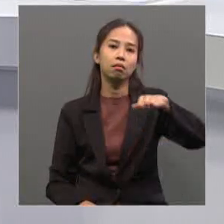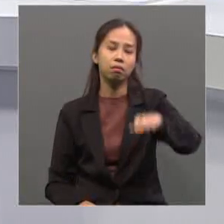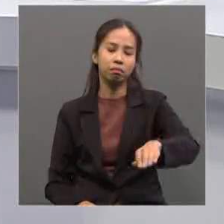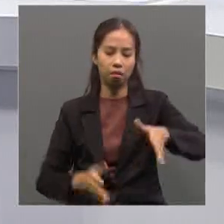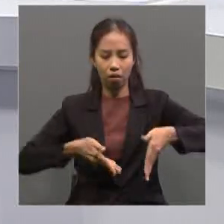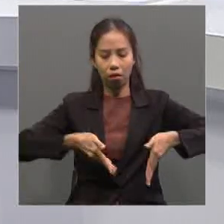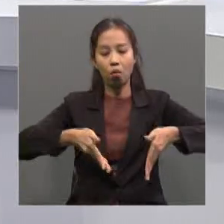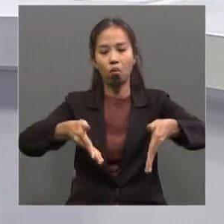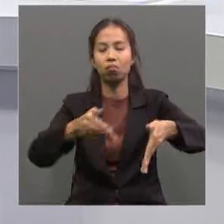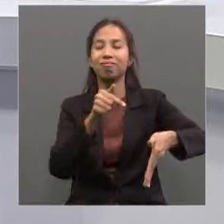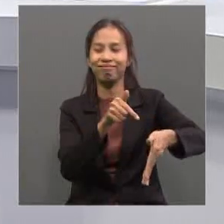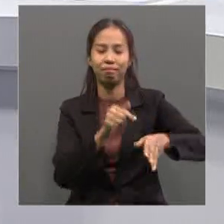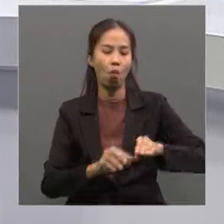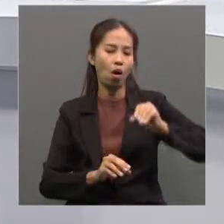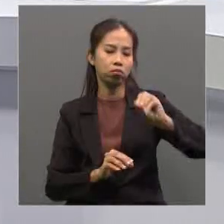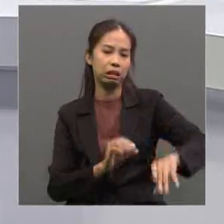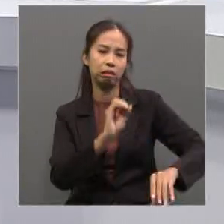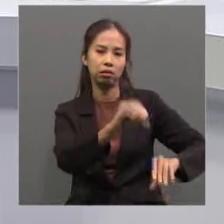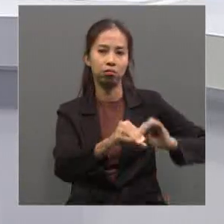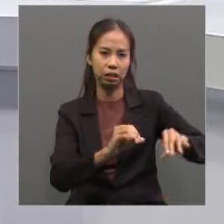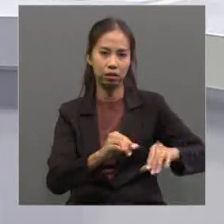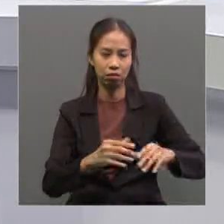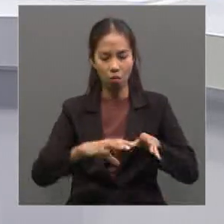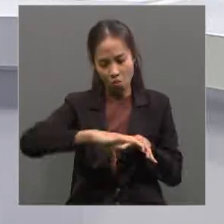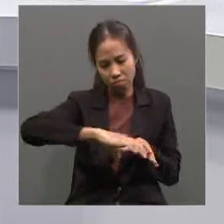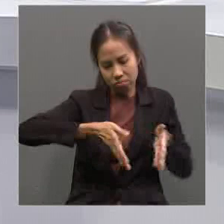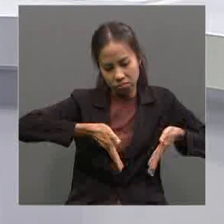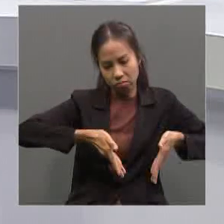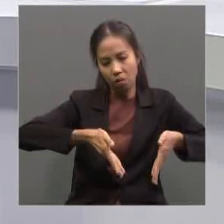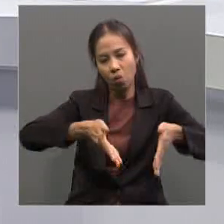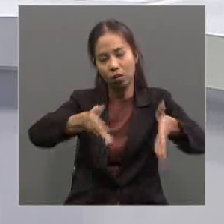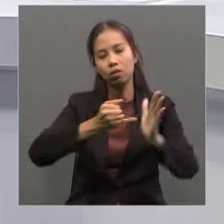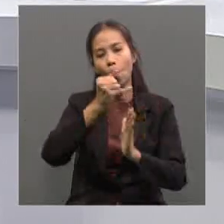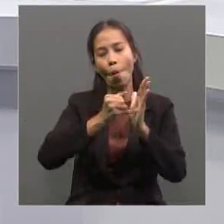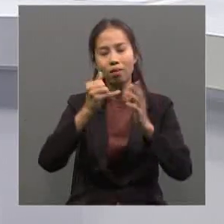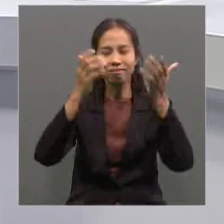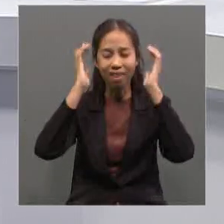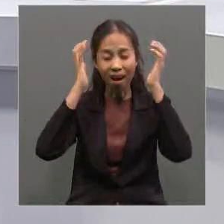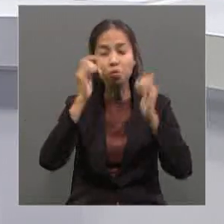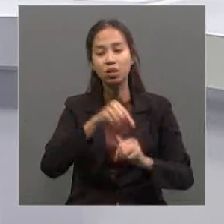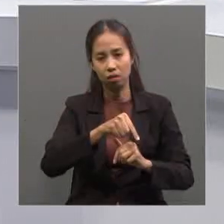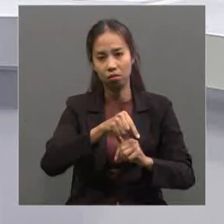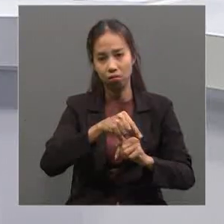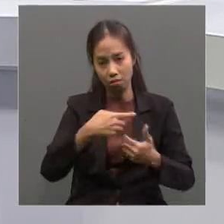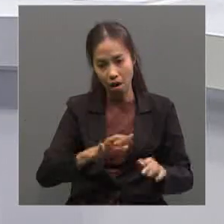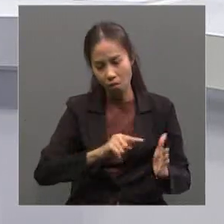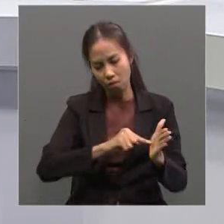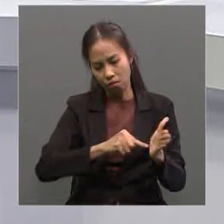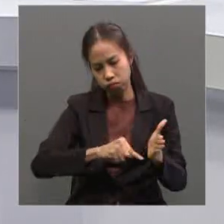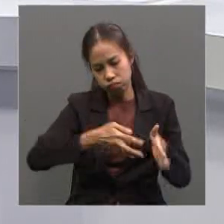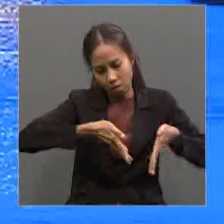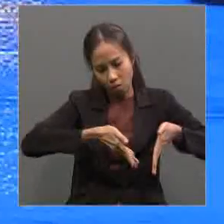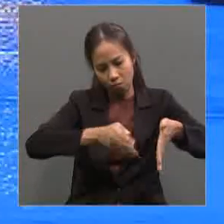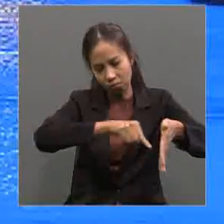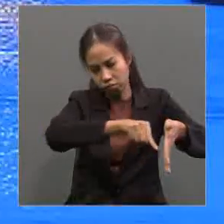รภาพช่องทางคู่ขนานเลยนะครับนะตั้งแต่แก่งคอยนะมาถึงสระบุรีเลยนะครับถึงถนนพหลโยธินขาเข้ากรุงเทพเนี่ยนะ